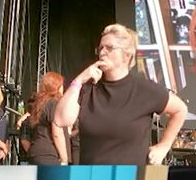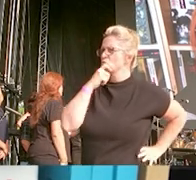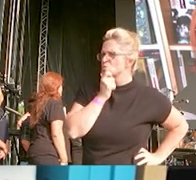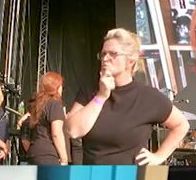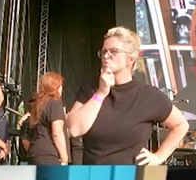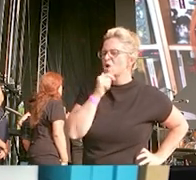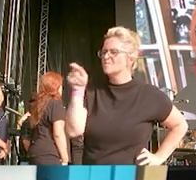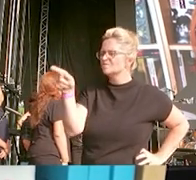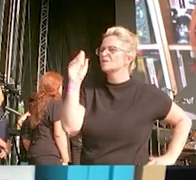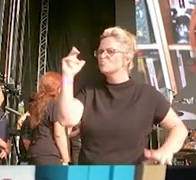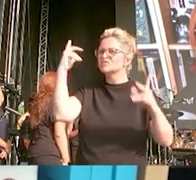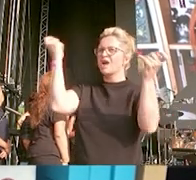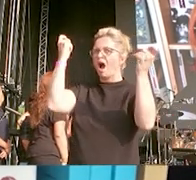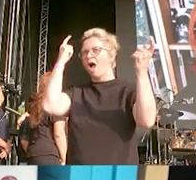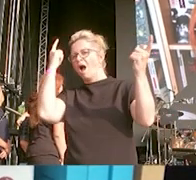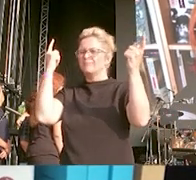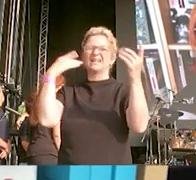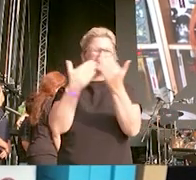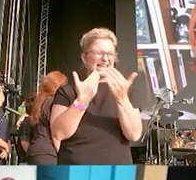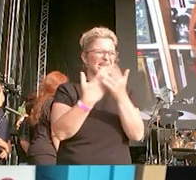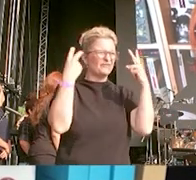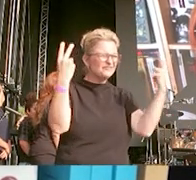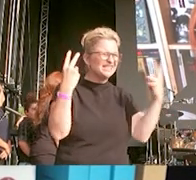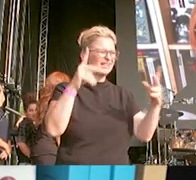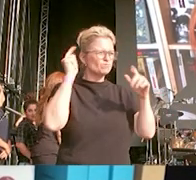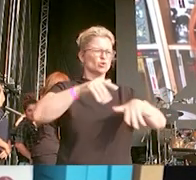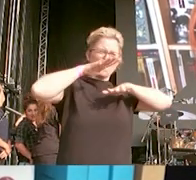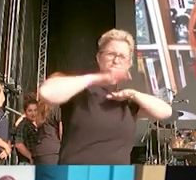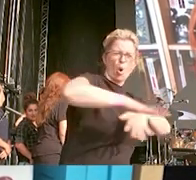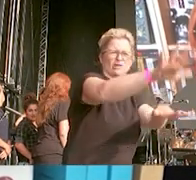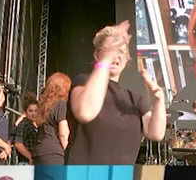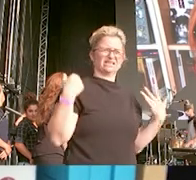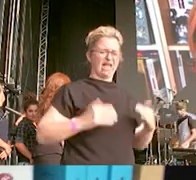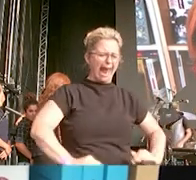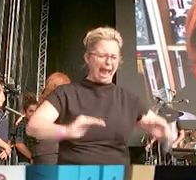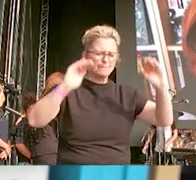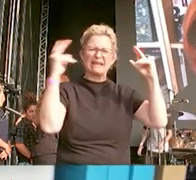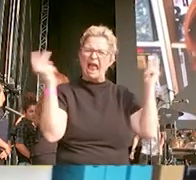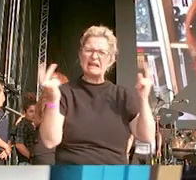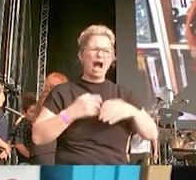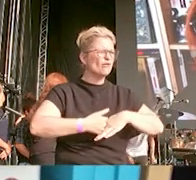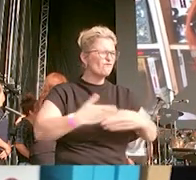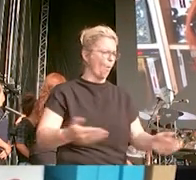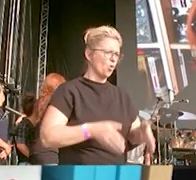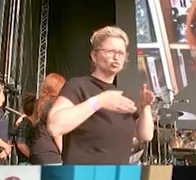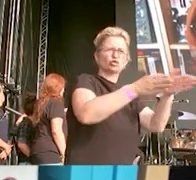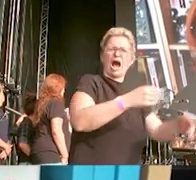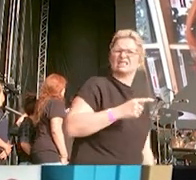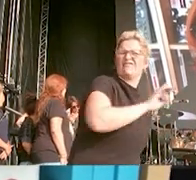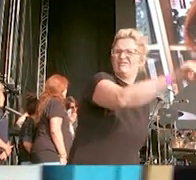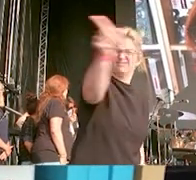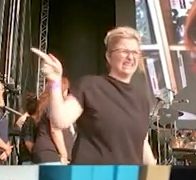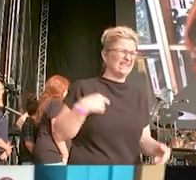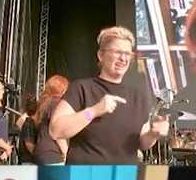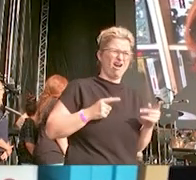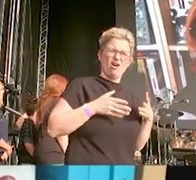eben ist es ganz wichtig, auf allen Ebenen dagegen zu protestieren, sei es auf der Straße, so wie ihr das hier macht,